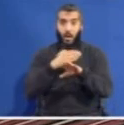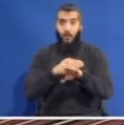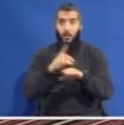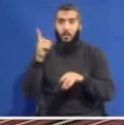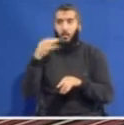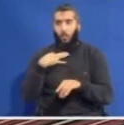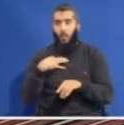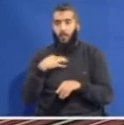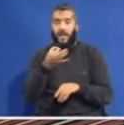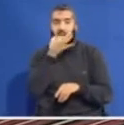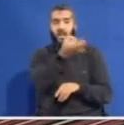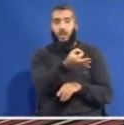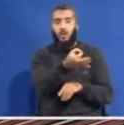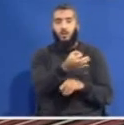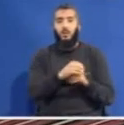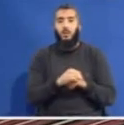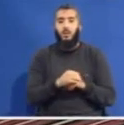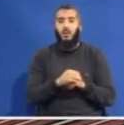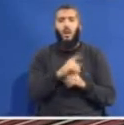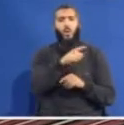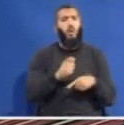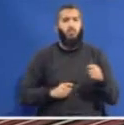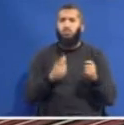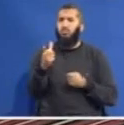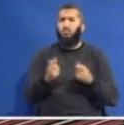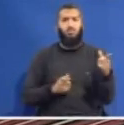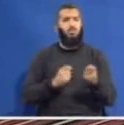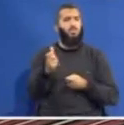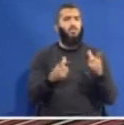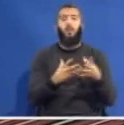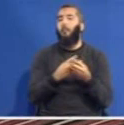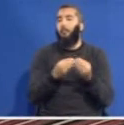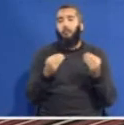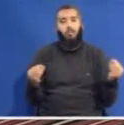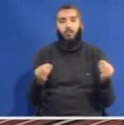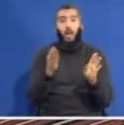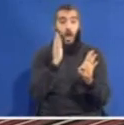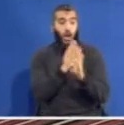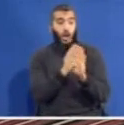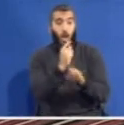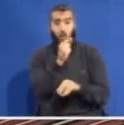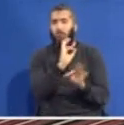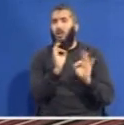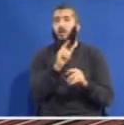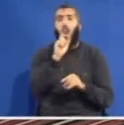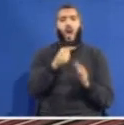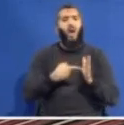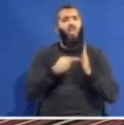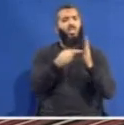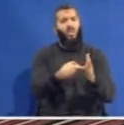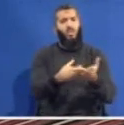له زعما استحفظ هو مسرف زعما يصرف بزاف ما عندوش حاجه. ايوه هو عنده ديون بزاف